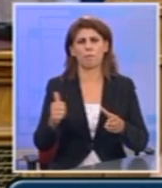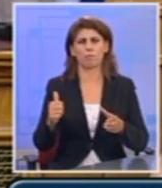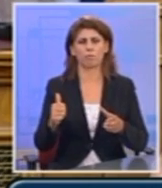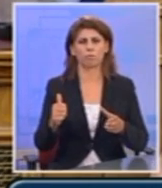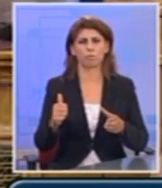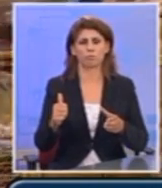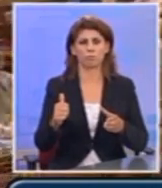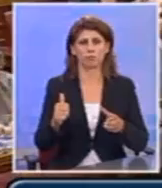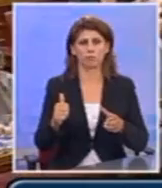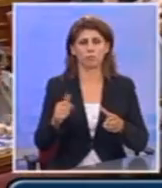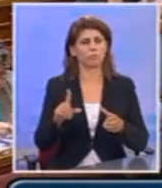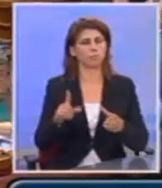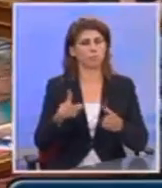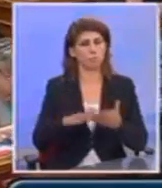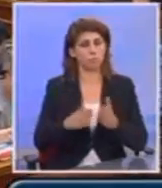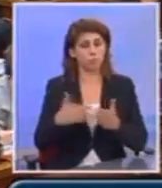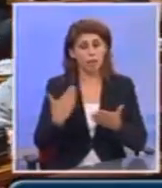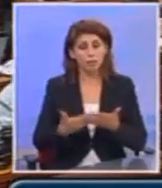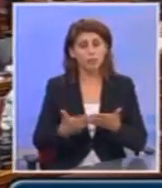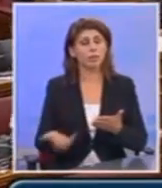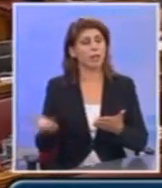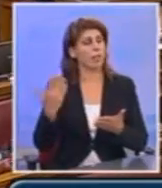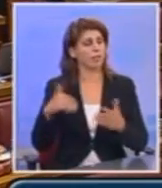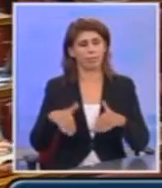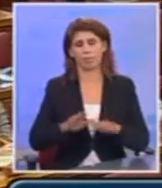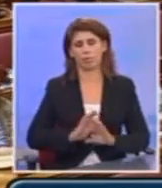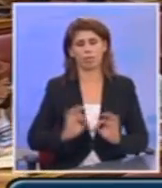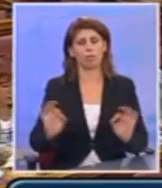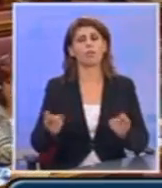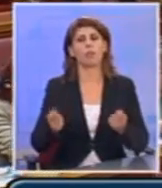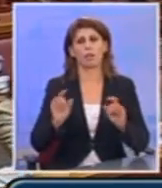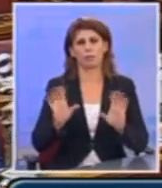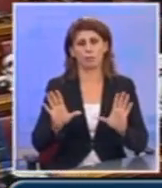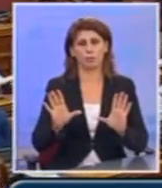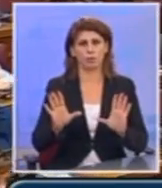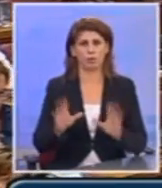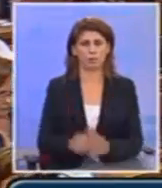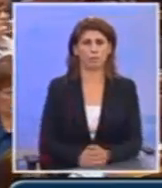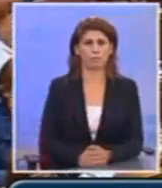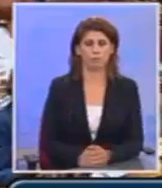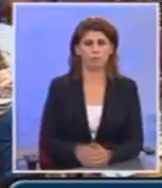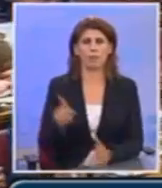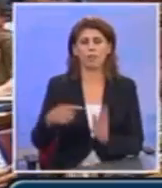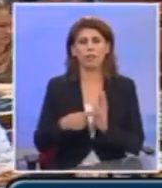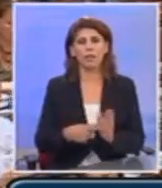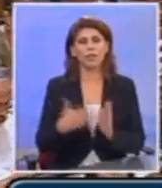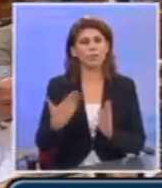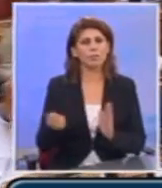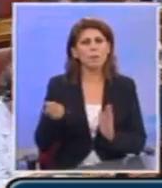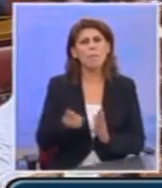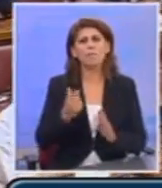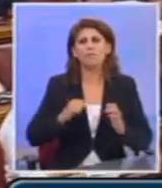ε δεν υπήρχε καμιά πρόθεση να τηρηθούν καμιά από τις πράξεις που ακολούθησαν δεν έδειχνε ότι υπήρχε η